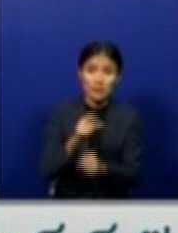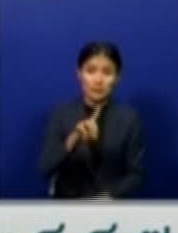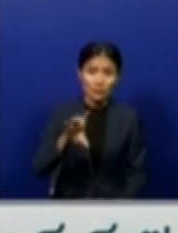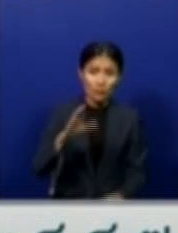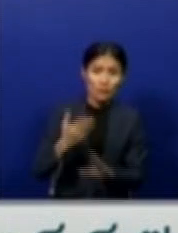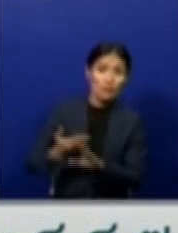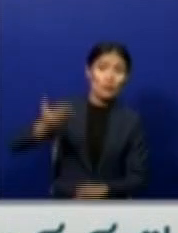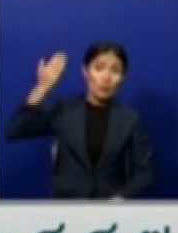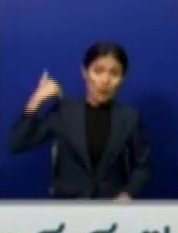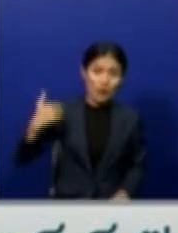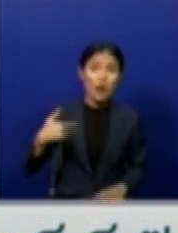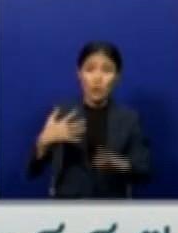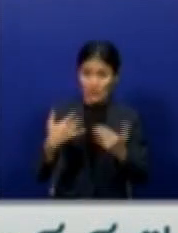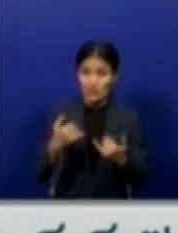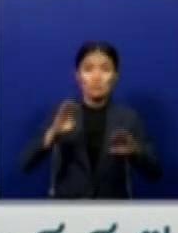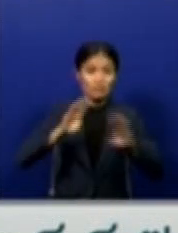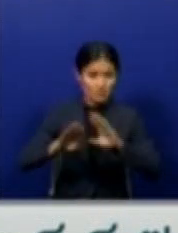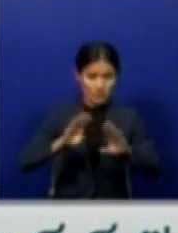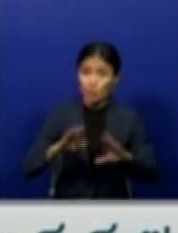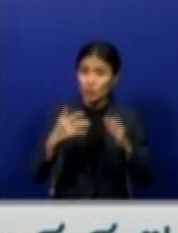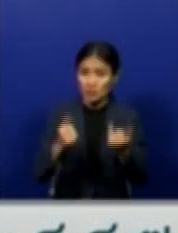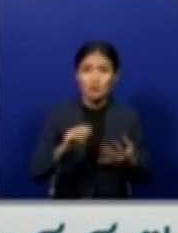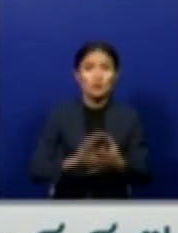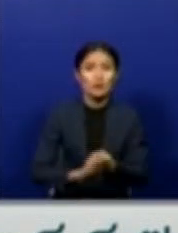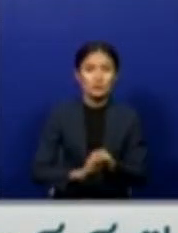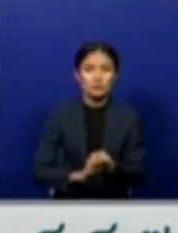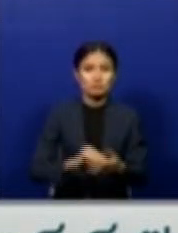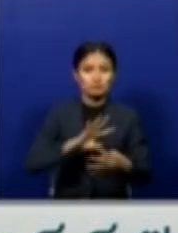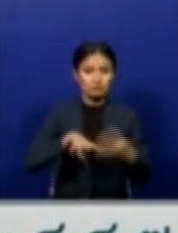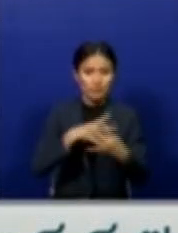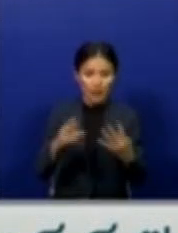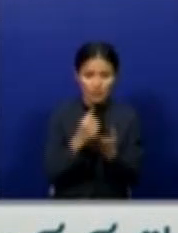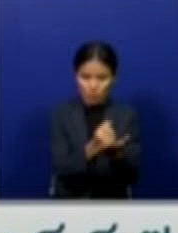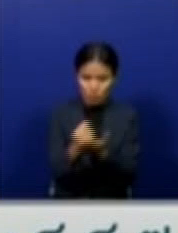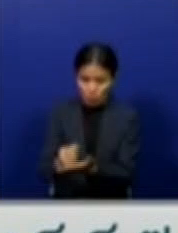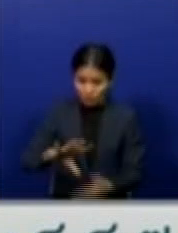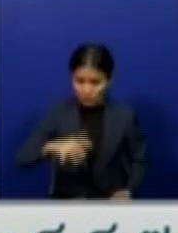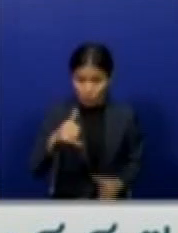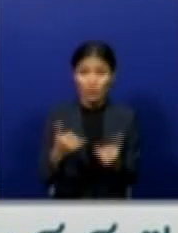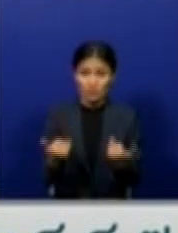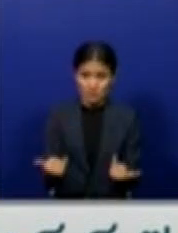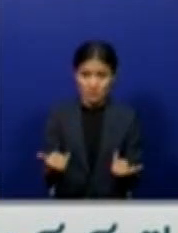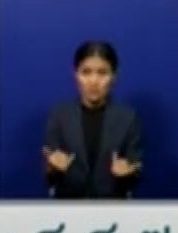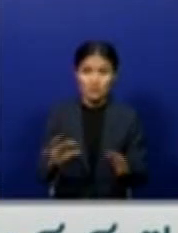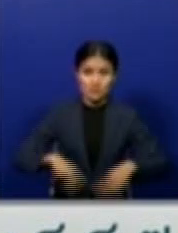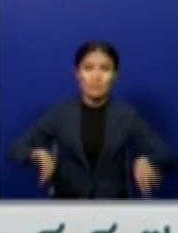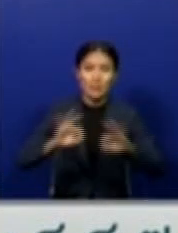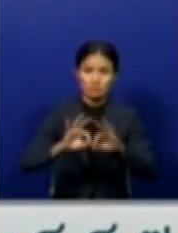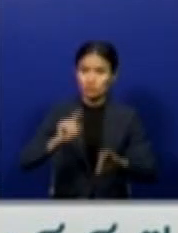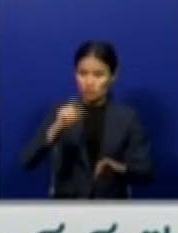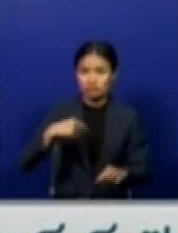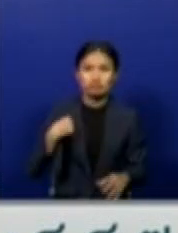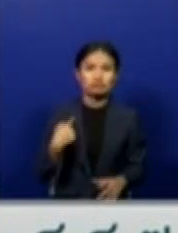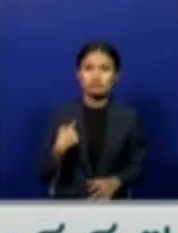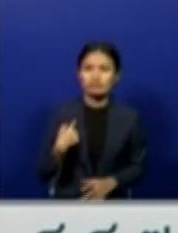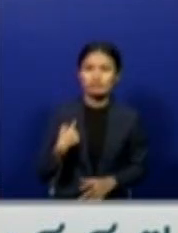พราะฉะนั้นมาตรการในการเยียวยาครั้งนี้จะต้องมีความเข้มข้นมากนะครับ